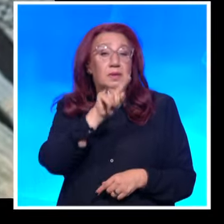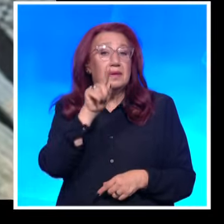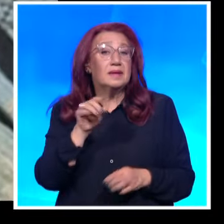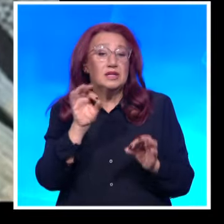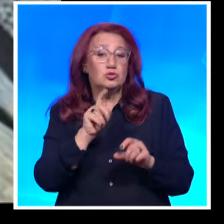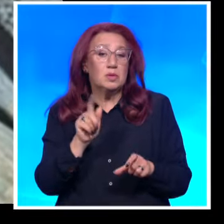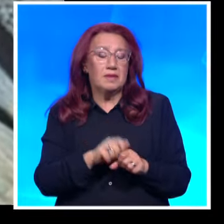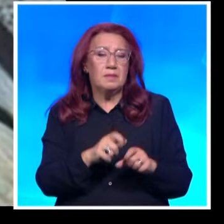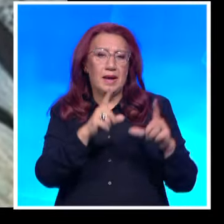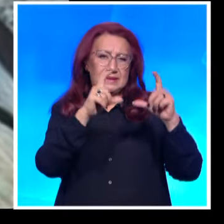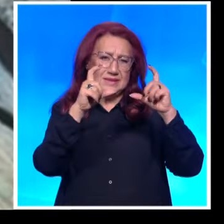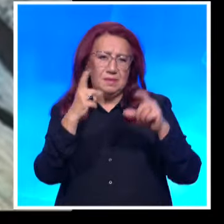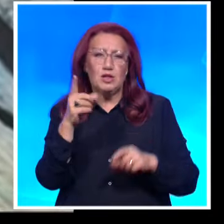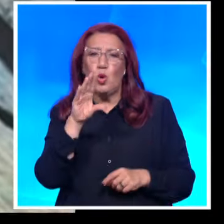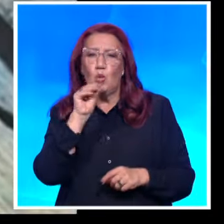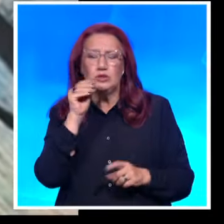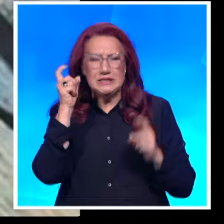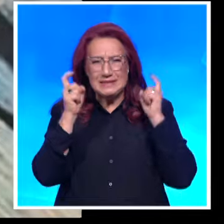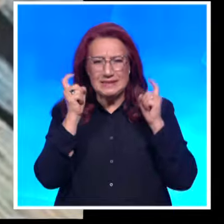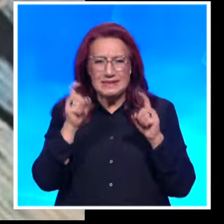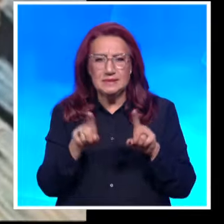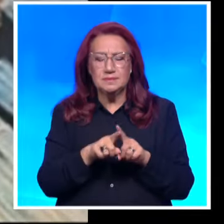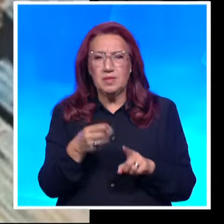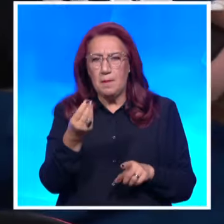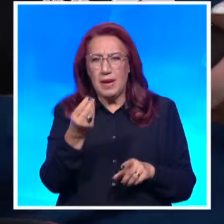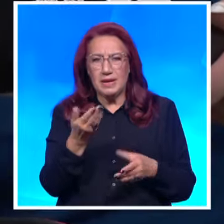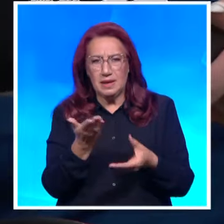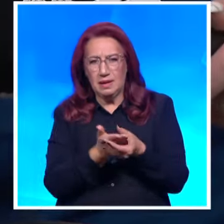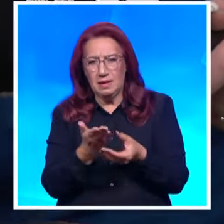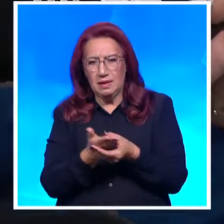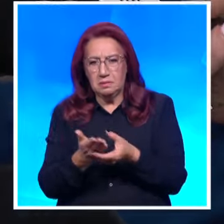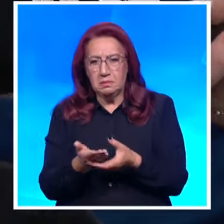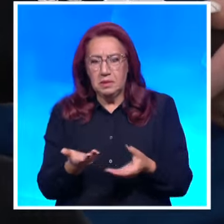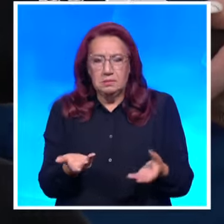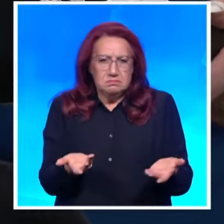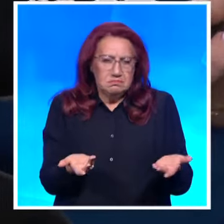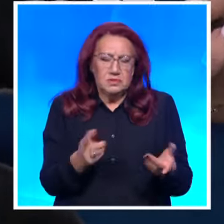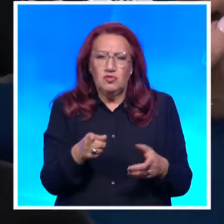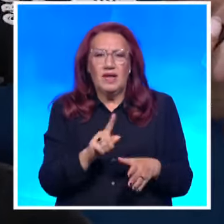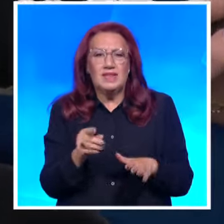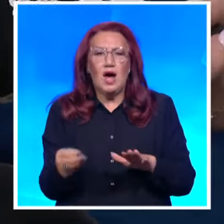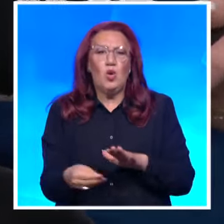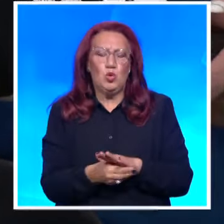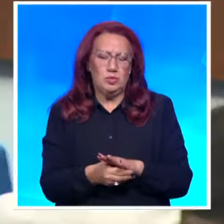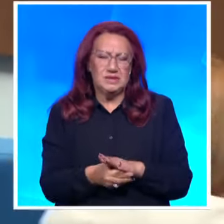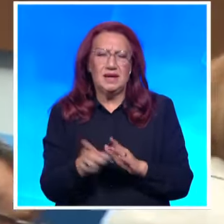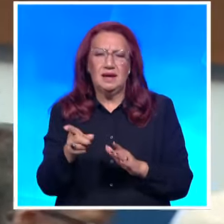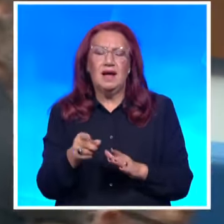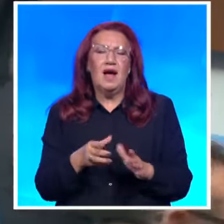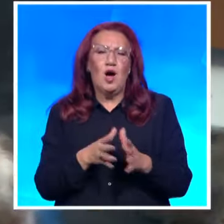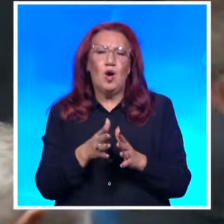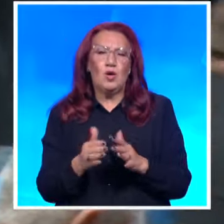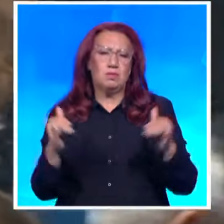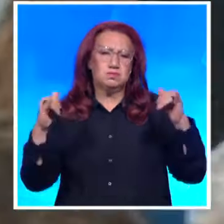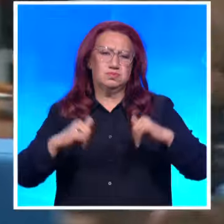пудел с едни пачки. Това, разбира се, не е корупция, колеги. Това е хората се събрали да се замерят с евро. А лидерът